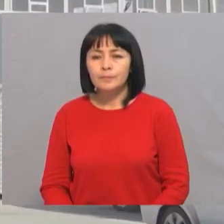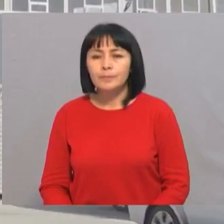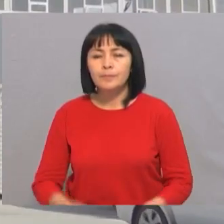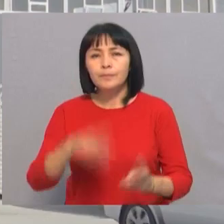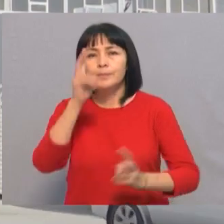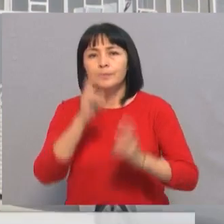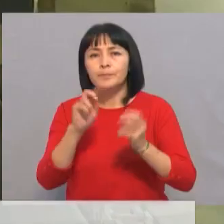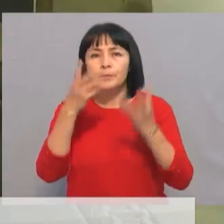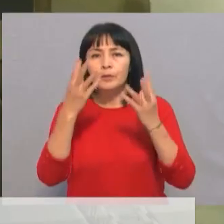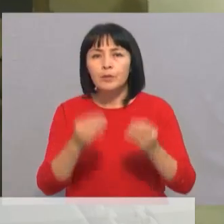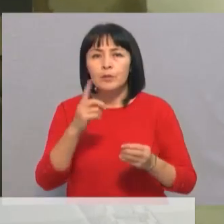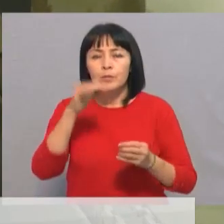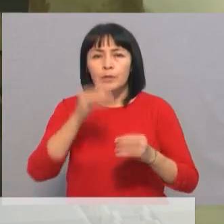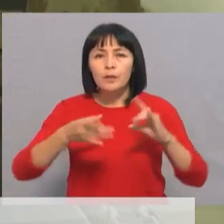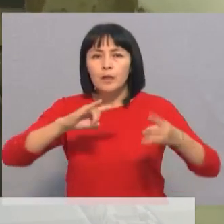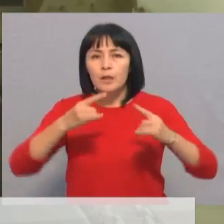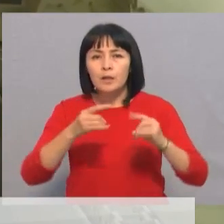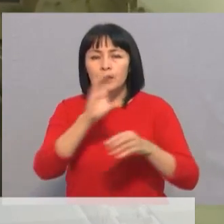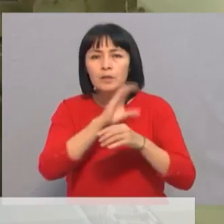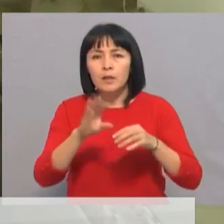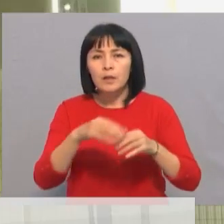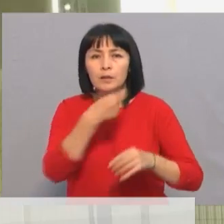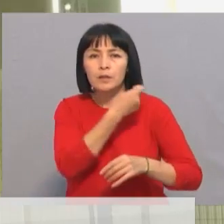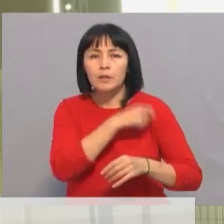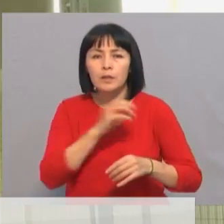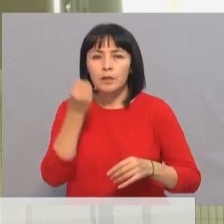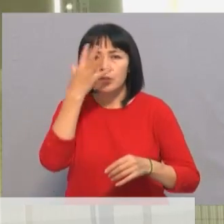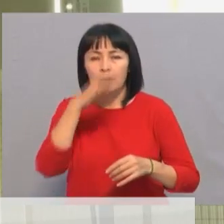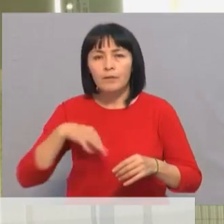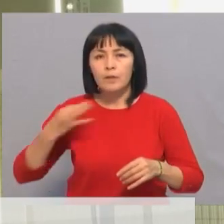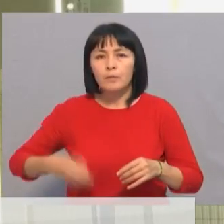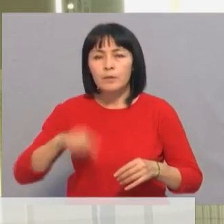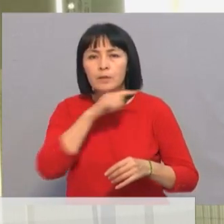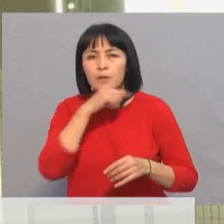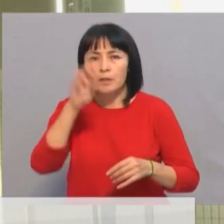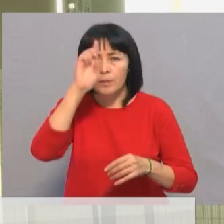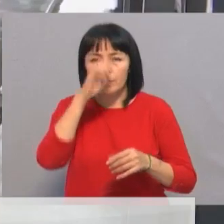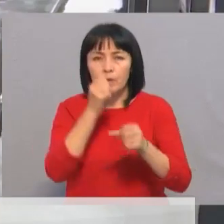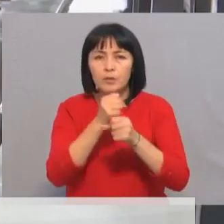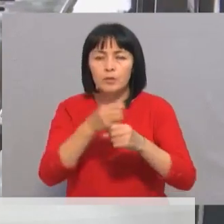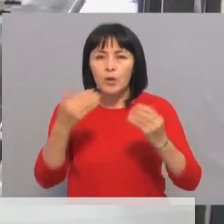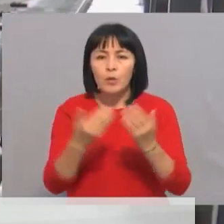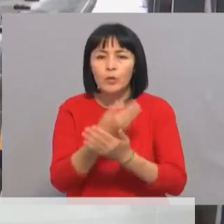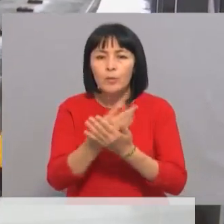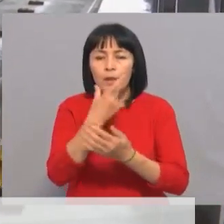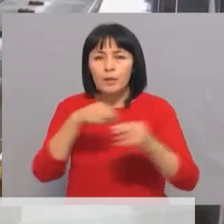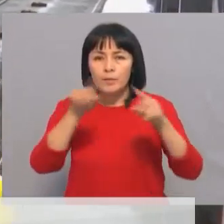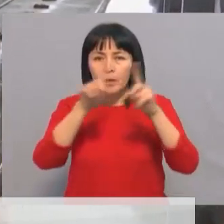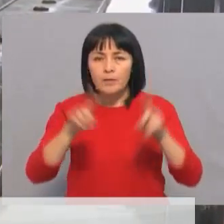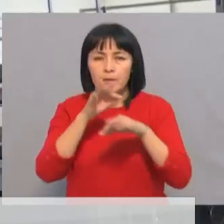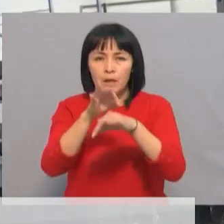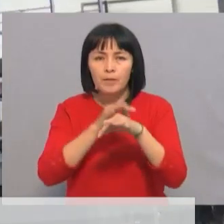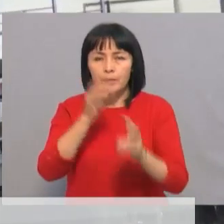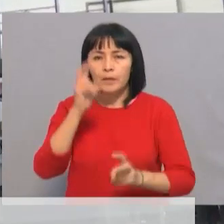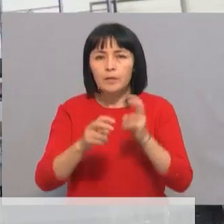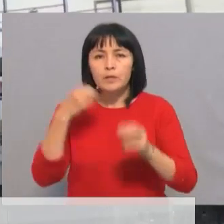Zavut tövlügüne 100 000 dana kış çıkaradı. İtalya, Japonya, Fransa, Resey siyaklı memleketlerde jasalgan zaman oyu kondurgular men jabdıktalgan